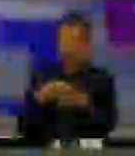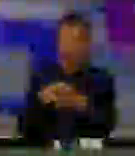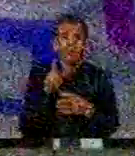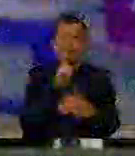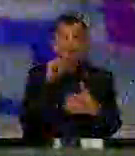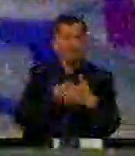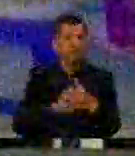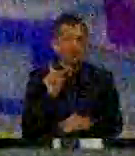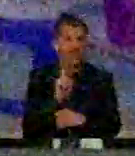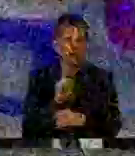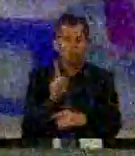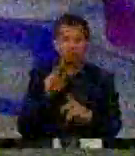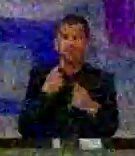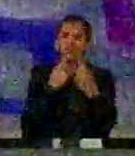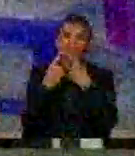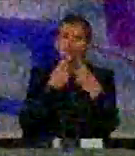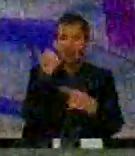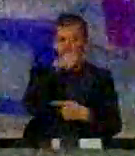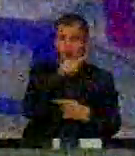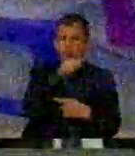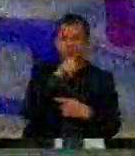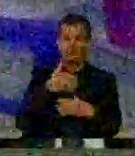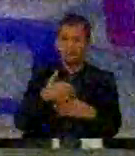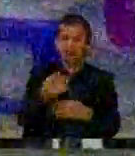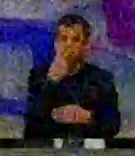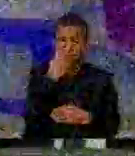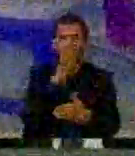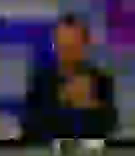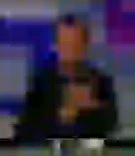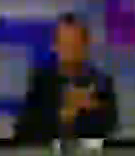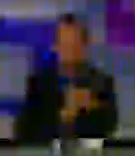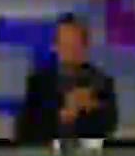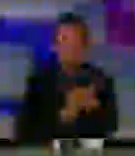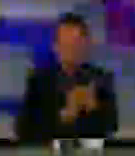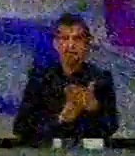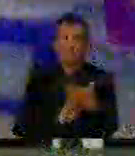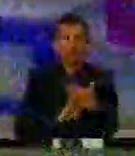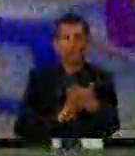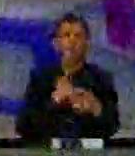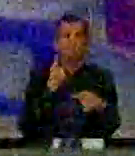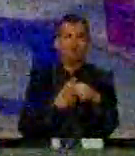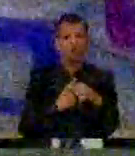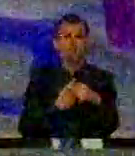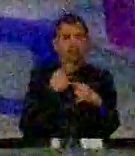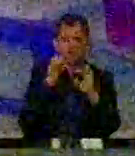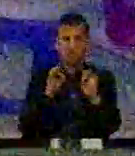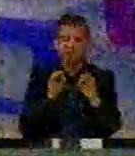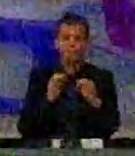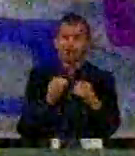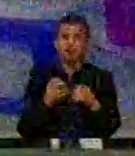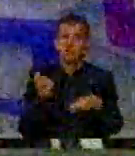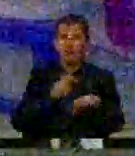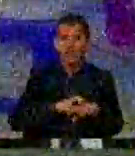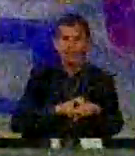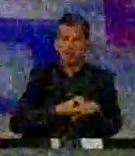ndalon që të flasë për ato gjërat të cilat ishon fillim se nuk kanë nisur mbarë dhe sigurisht që këto detektime të hershme kanë me